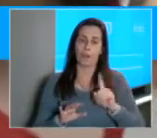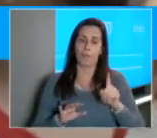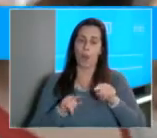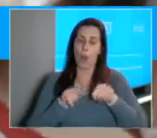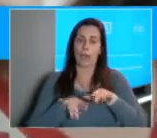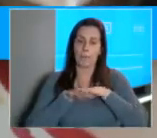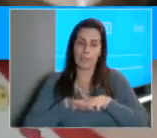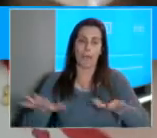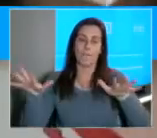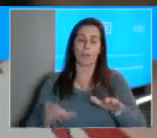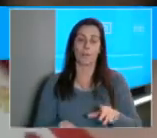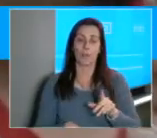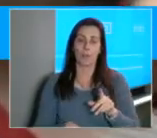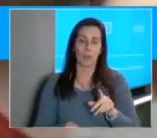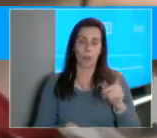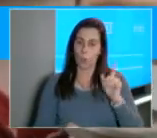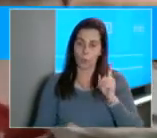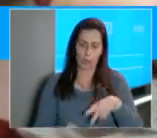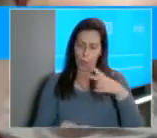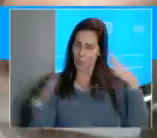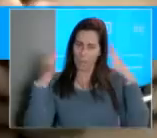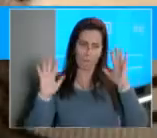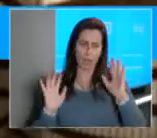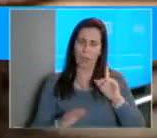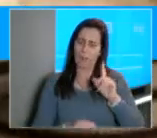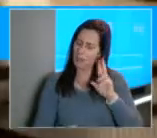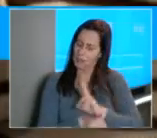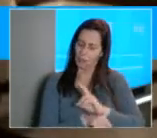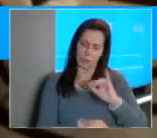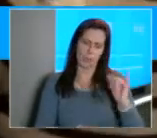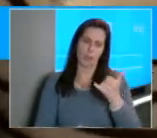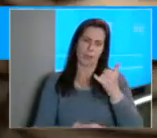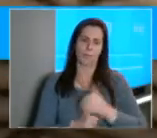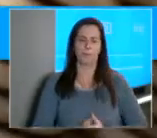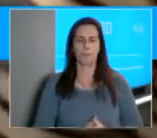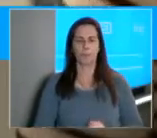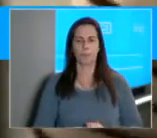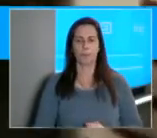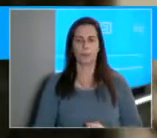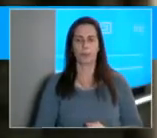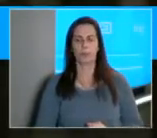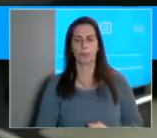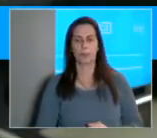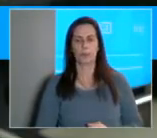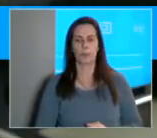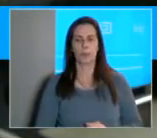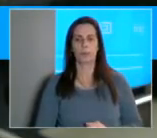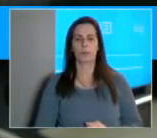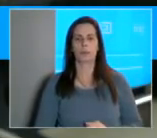להגיע לעניין הזה. לא חושב שצריך להיכנס לפאניקה, אבל לזהירות בהחלט כן. אז אני ככה